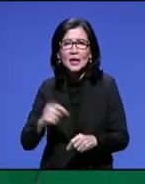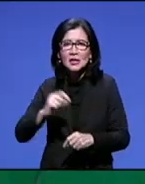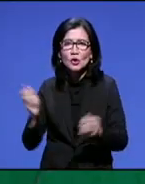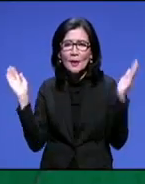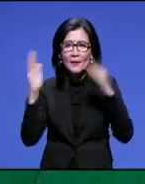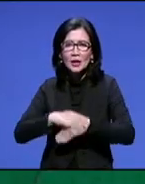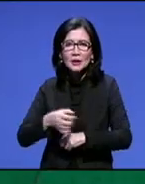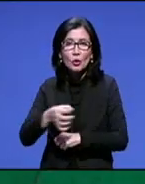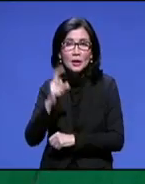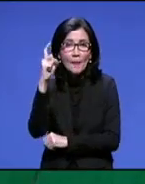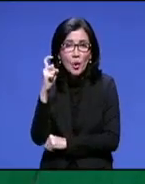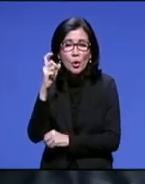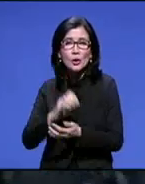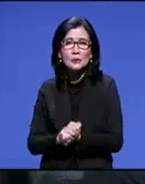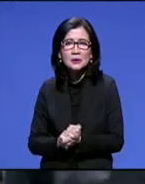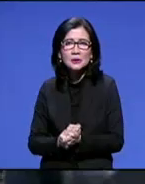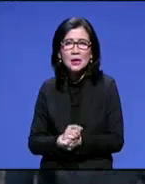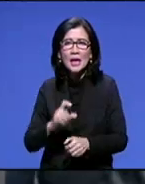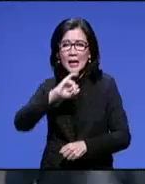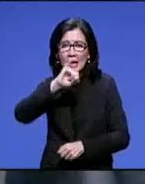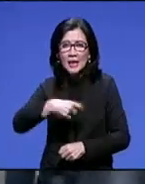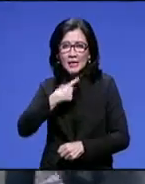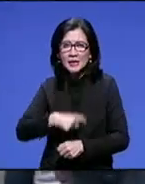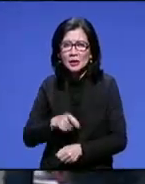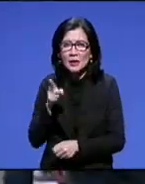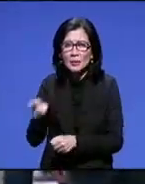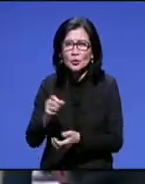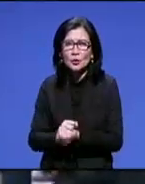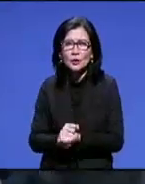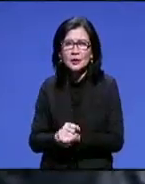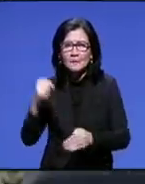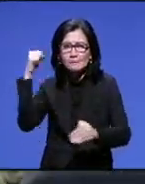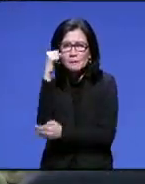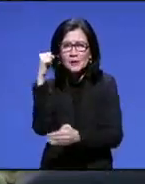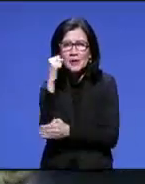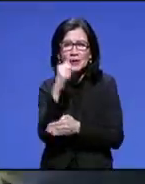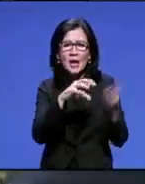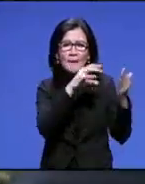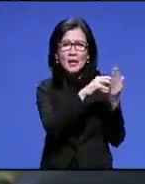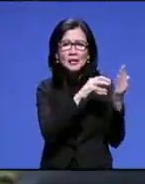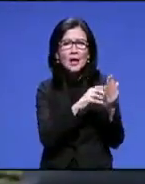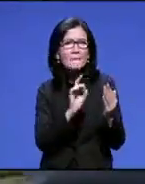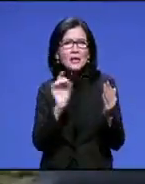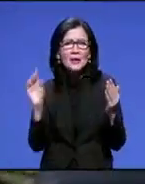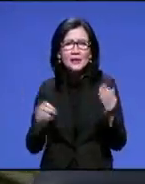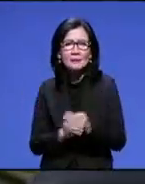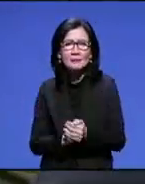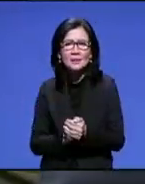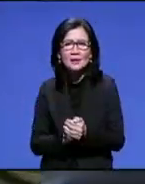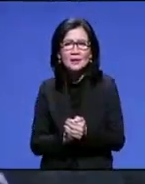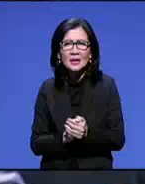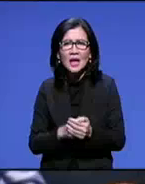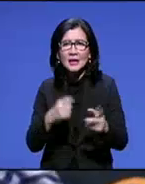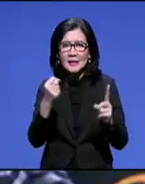Jawa Barat. Jaksa penuntut umum mendakwa Bahar bin Smith melakukan tindak pidana dengan pasal berlapis. Bahar dijerat pasal